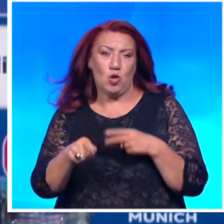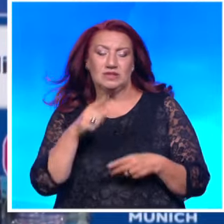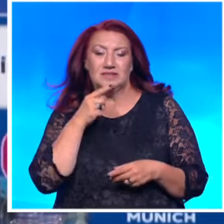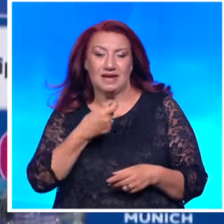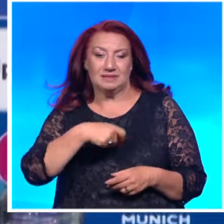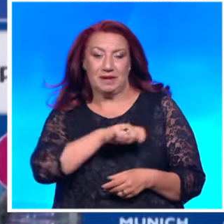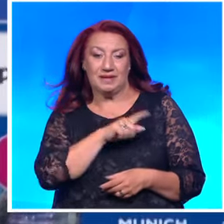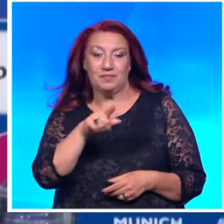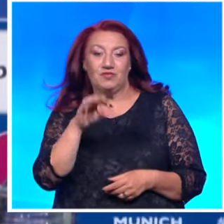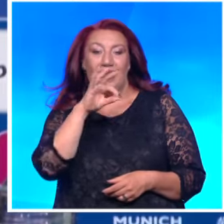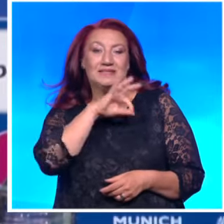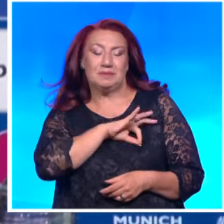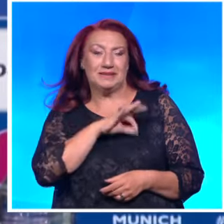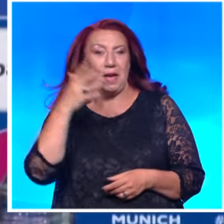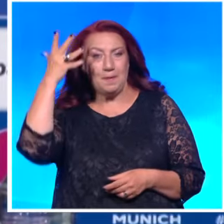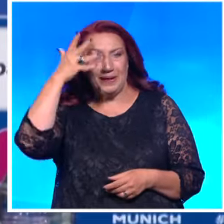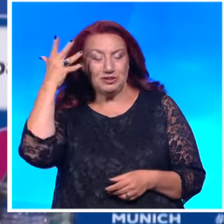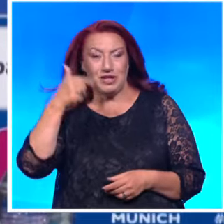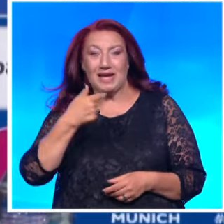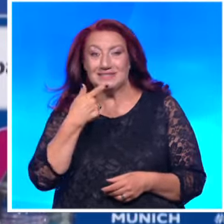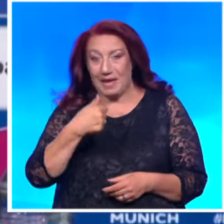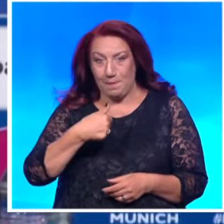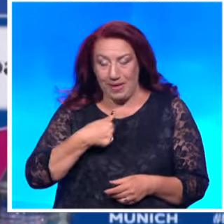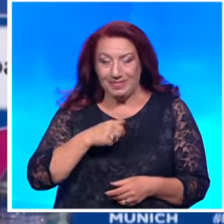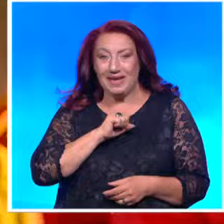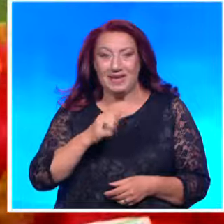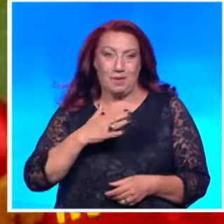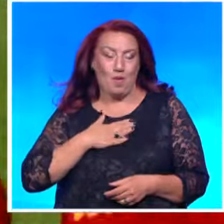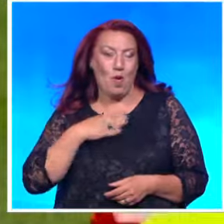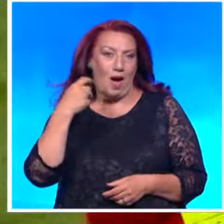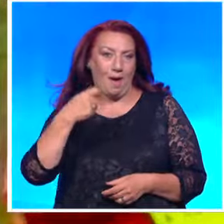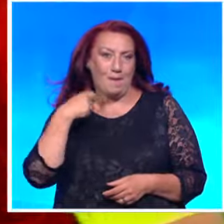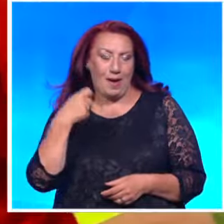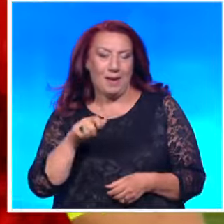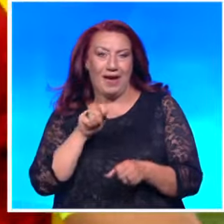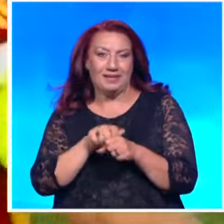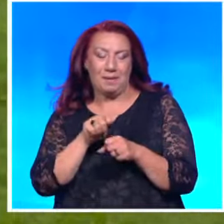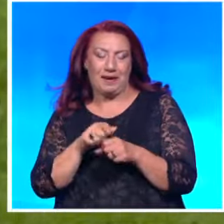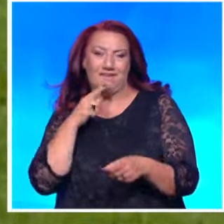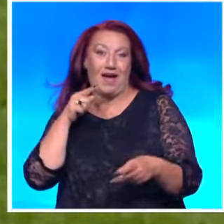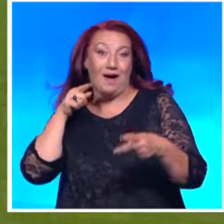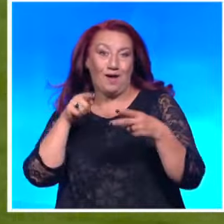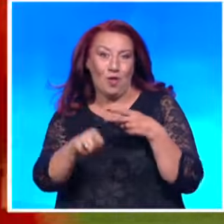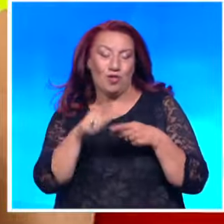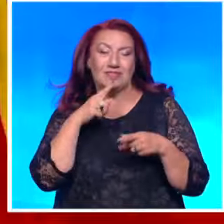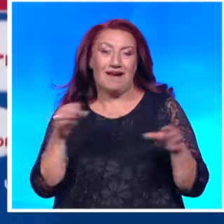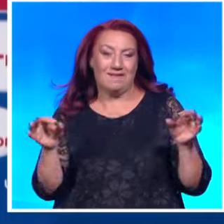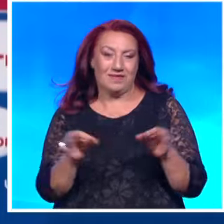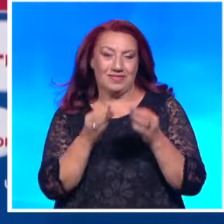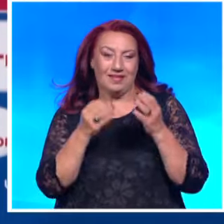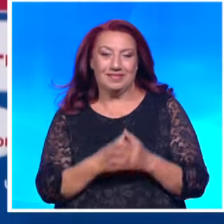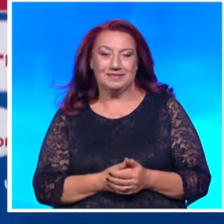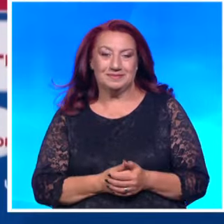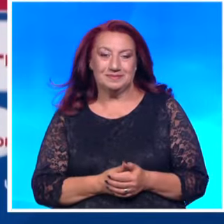мечта за мен и моята майка. Да отбележа гол срещу Франция и да се класираме на финала. Наистина съм безкрайно щастлив.